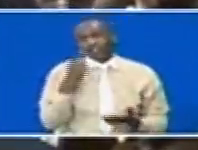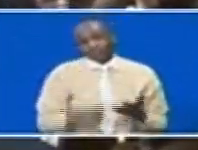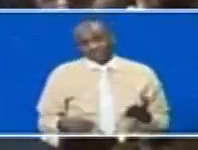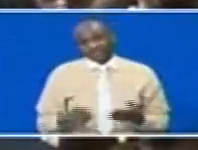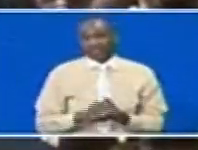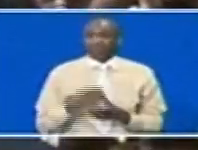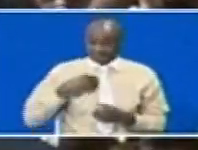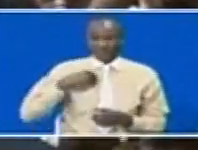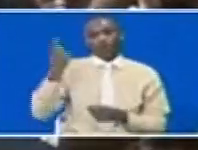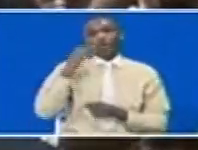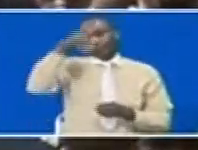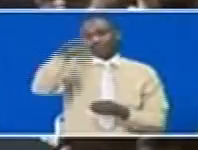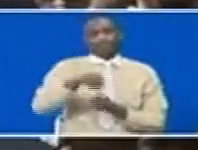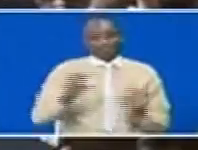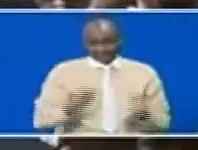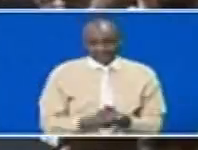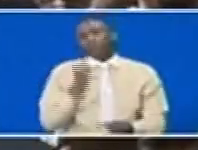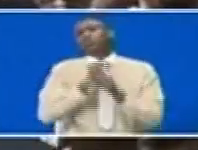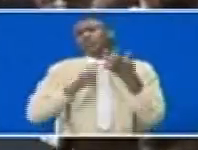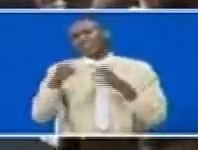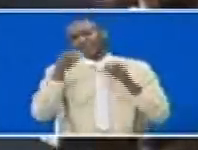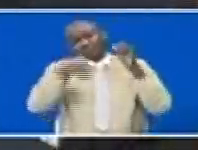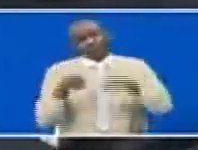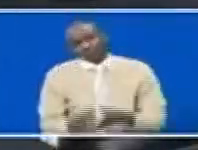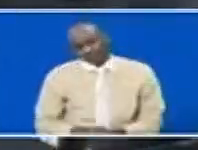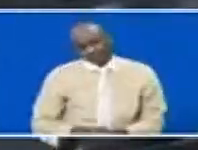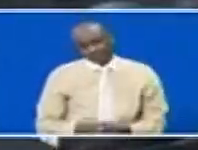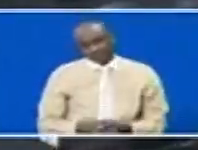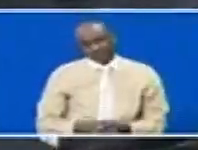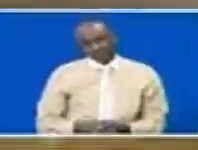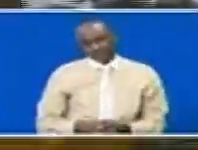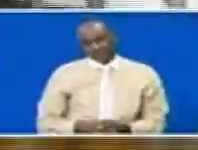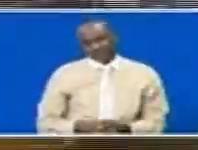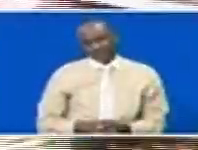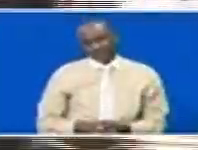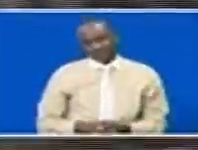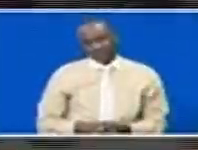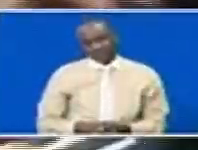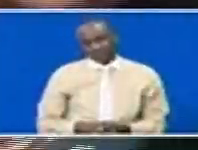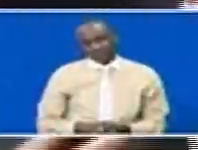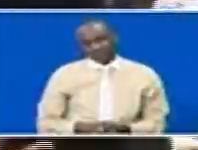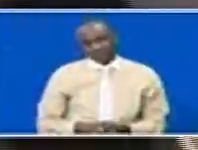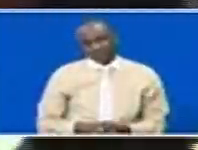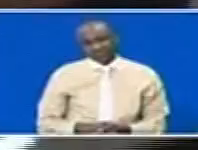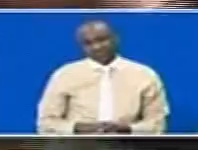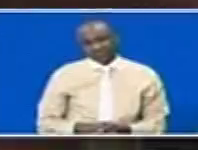kwa debe. Kufanya nini debe? Siende kwa mtoro bebe maji na hiyo debe yako.